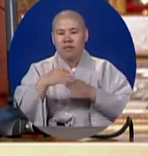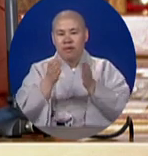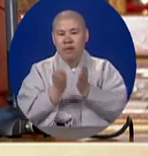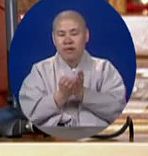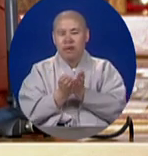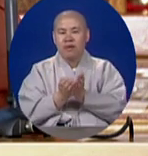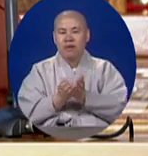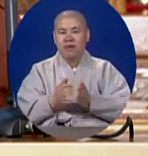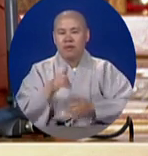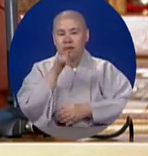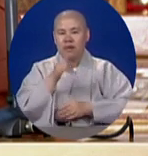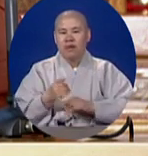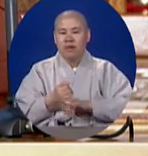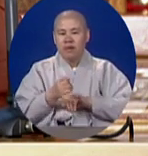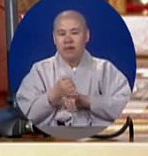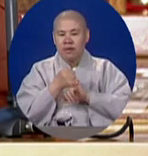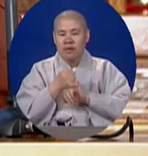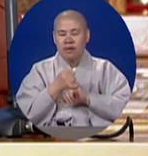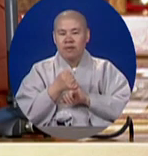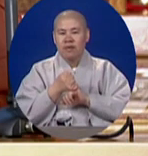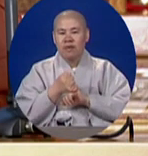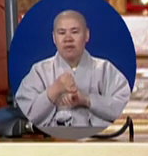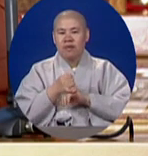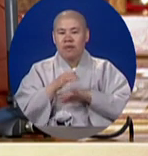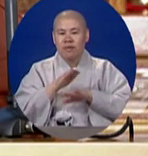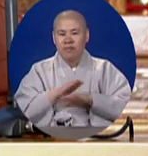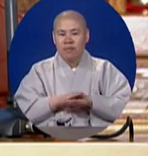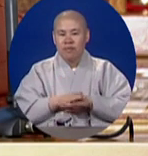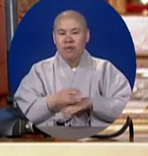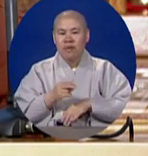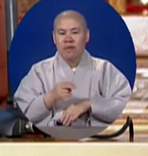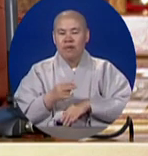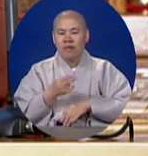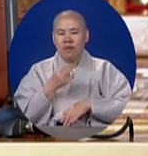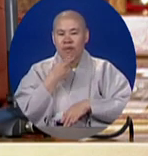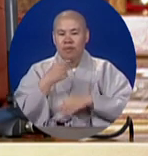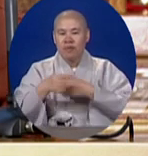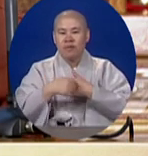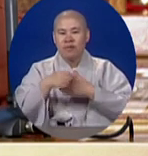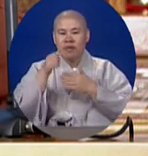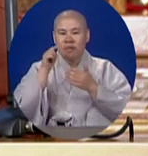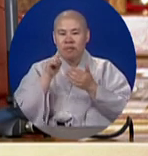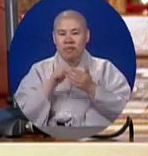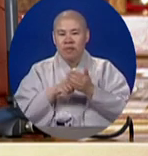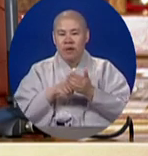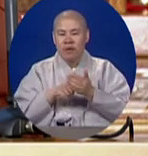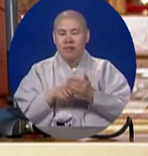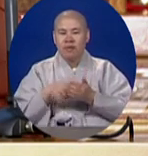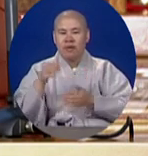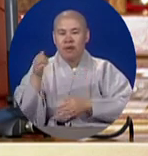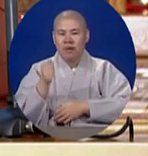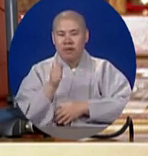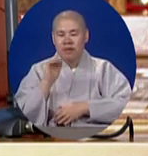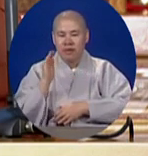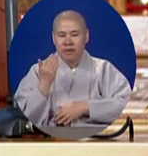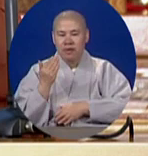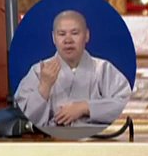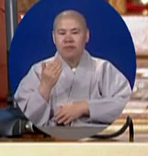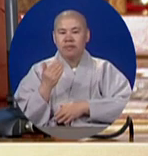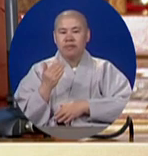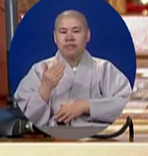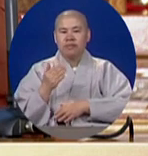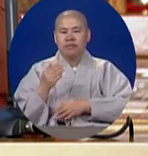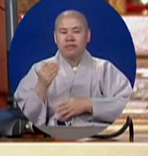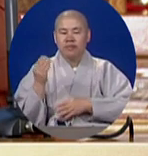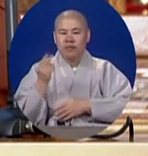응생무소주심이니 응당이 머무는 바 없는 마음을 내라. 이제 그랬고